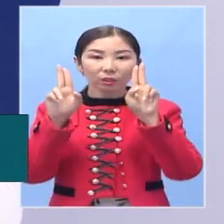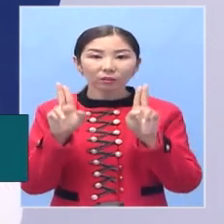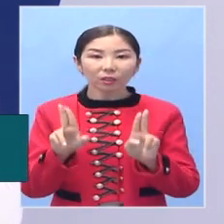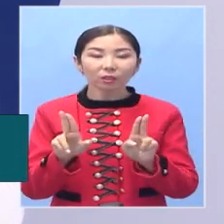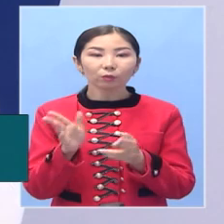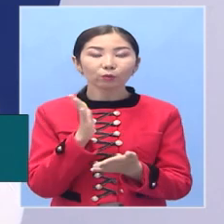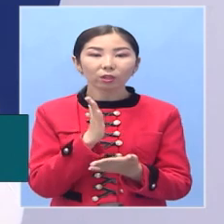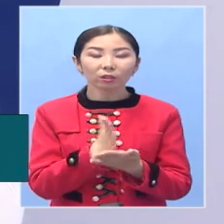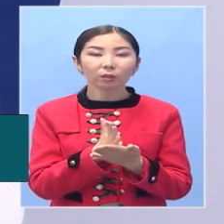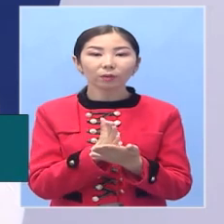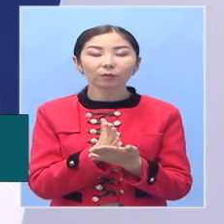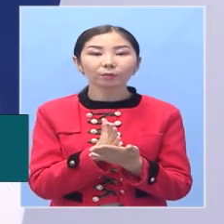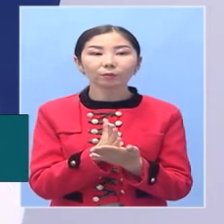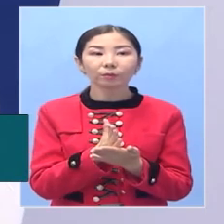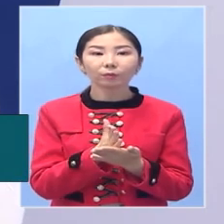кіреді жаңағыдай